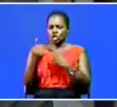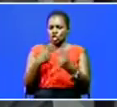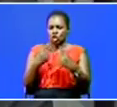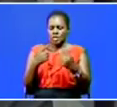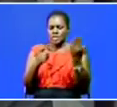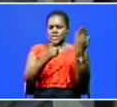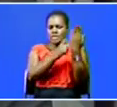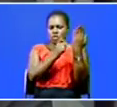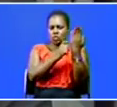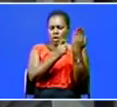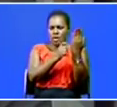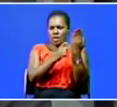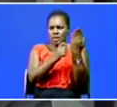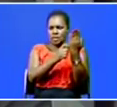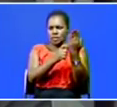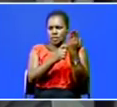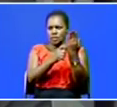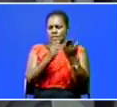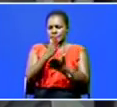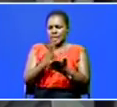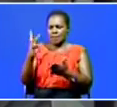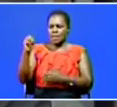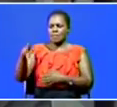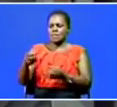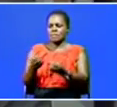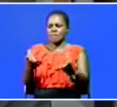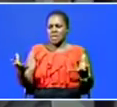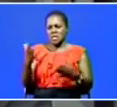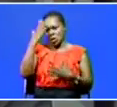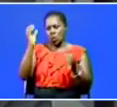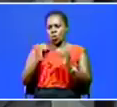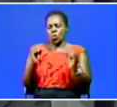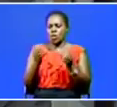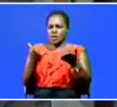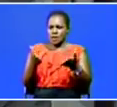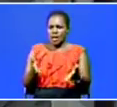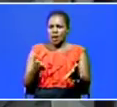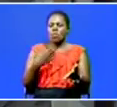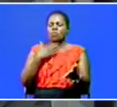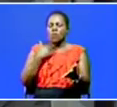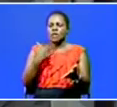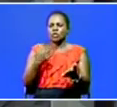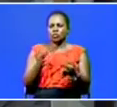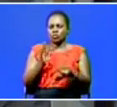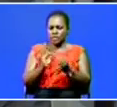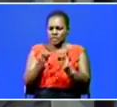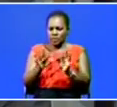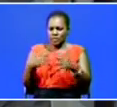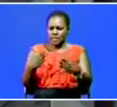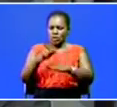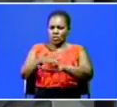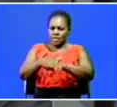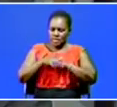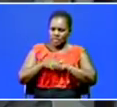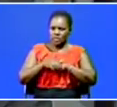ya Kiswahili kumewapiga chenga wabunge wengi, niposa hatua ya kutafsiri kanuni iliyopo kwa lugha ya Kiingereza